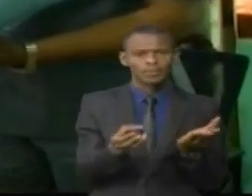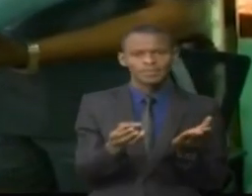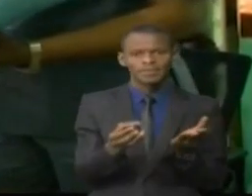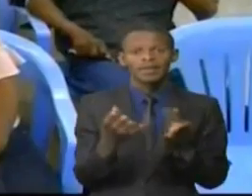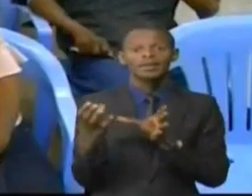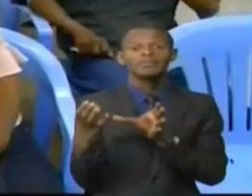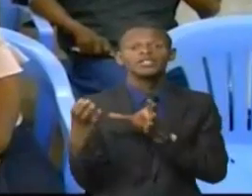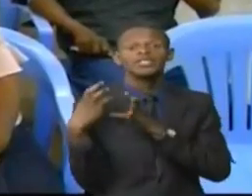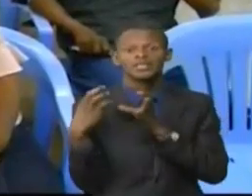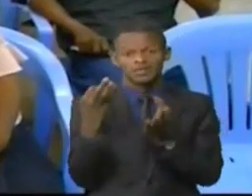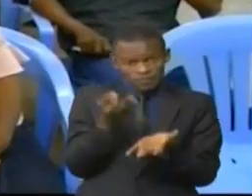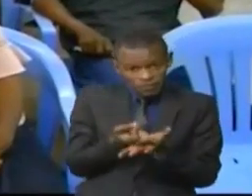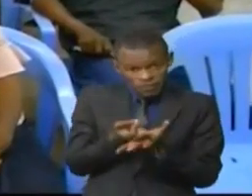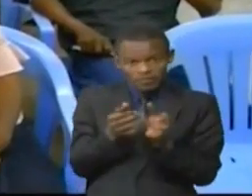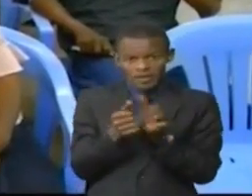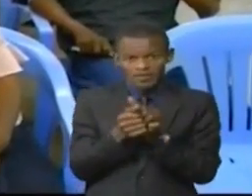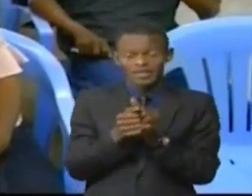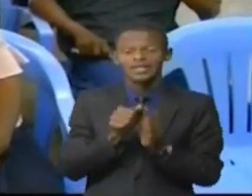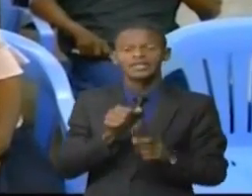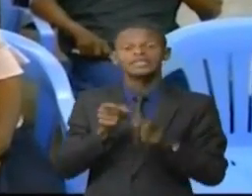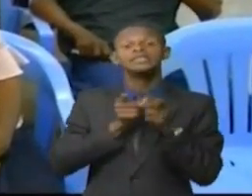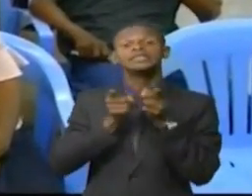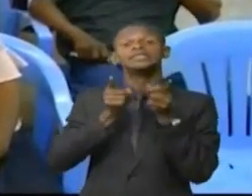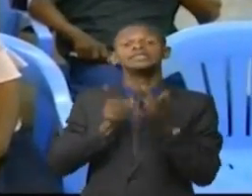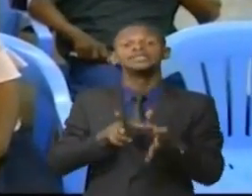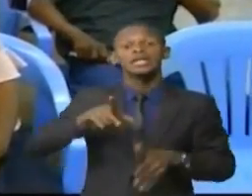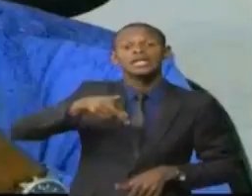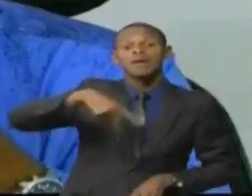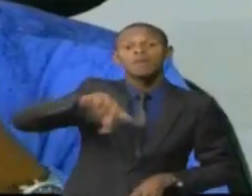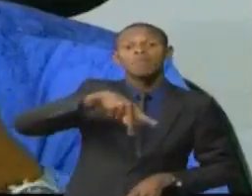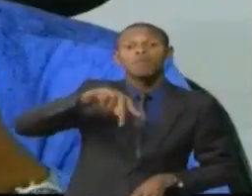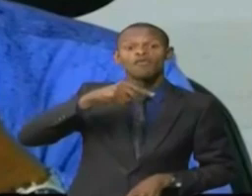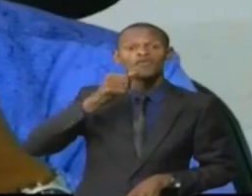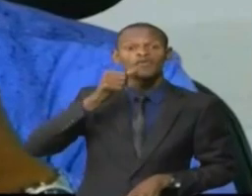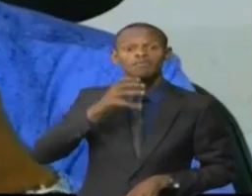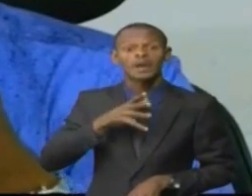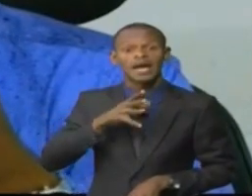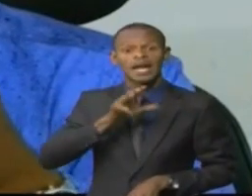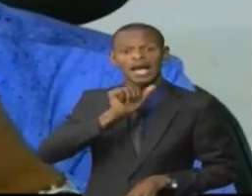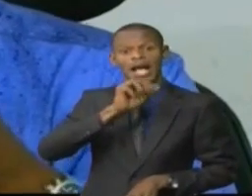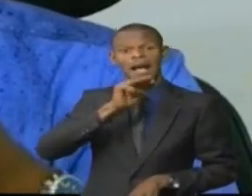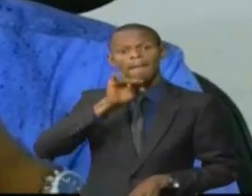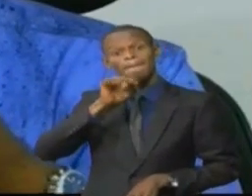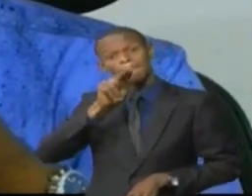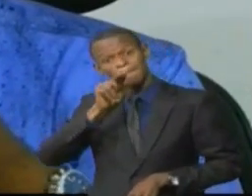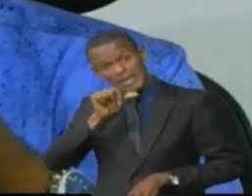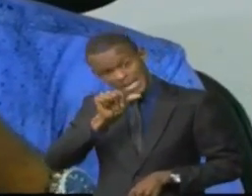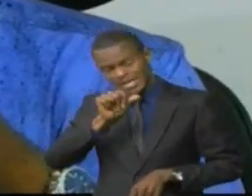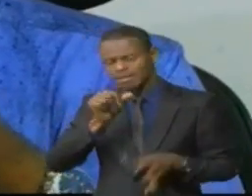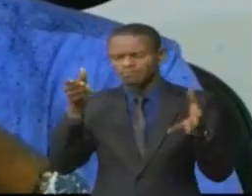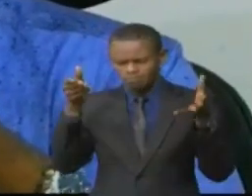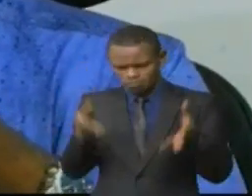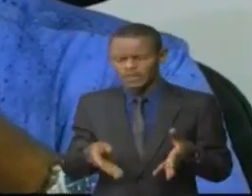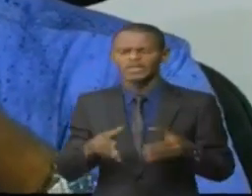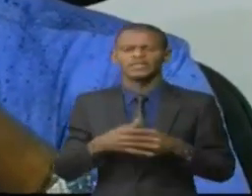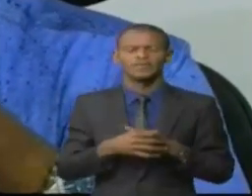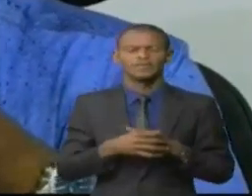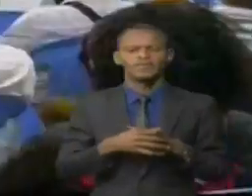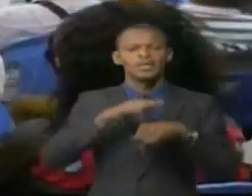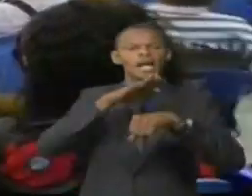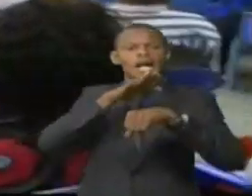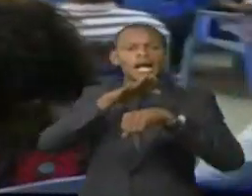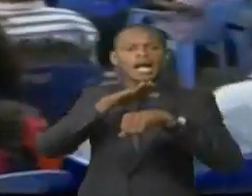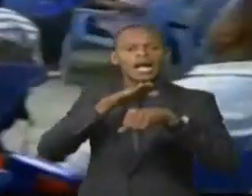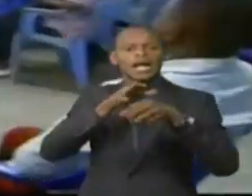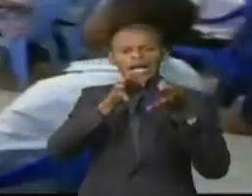était propice pour le directeur provincial Alidor Mamina Kaïcha de commencer par rappeler aux partenaires de la CNSS présents dans la salle